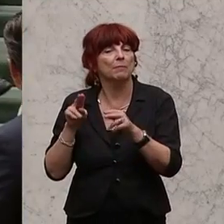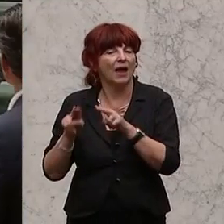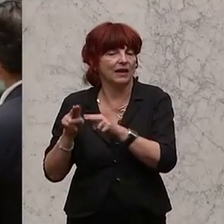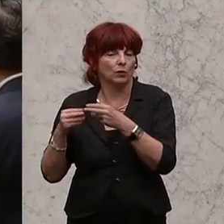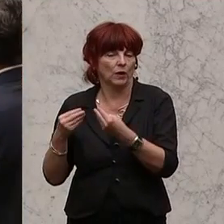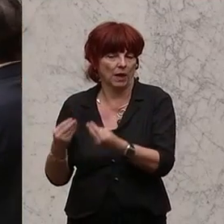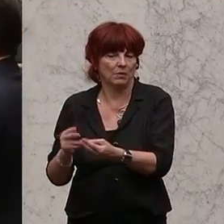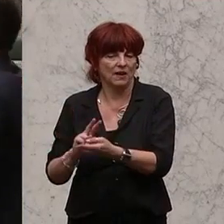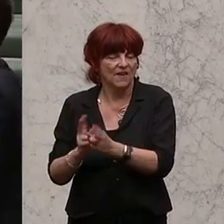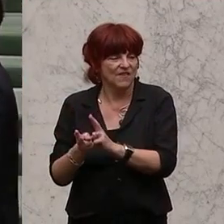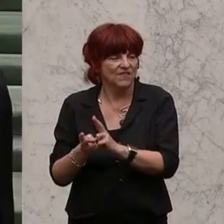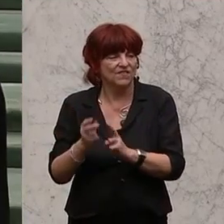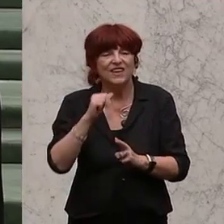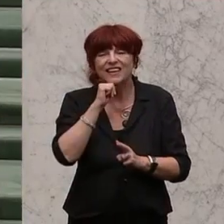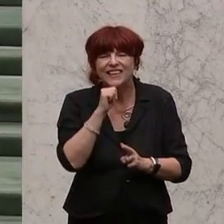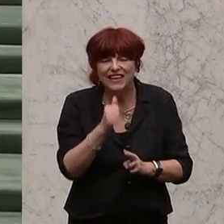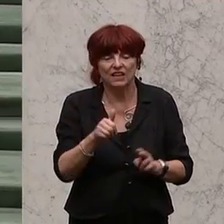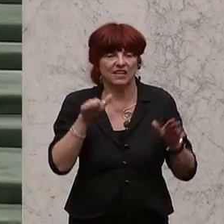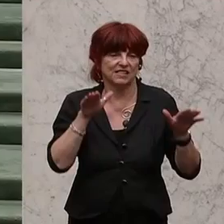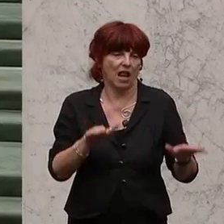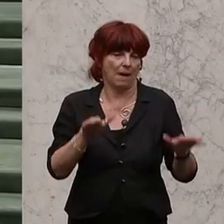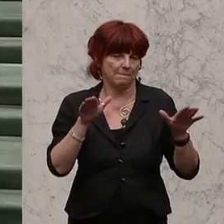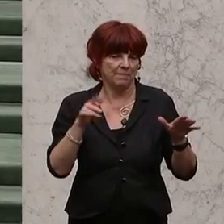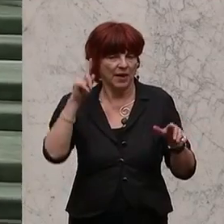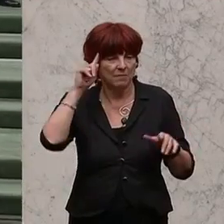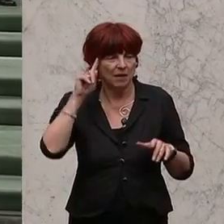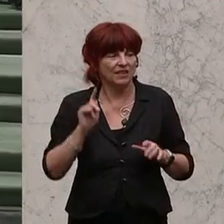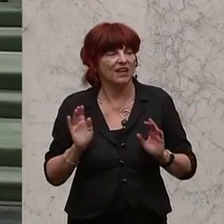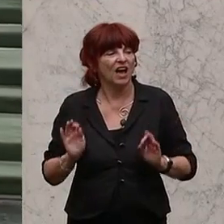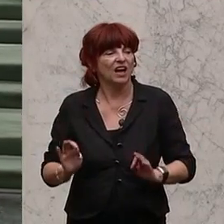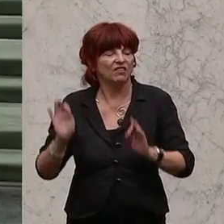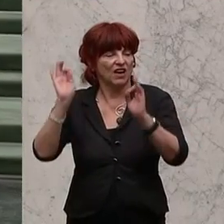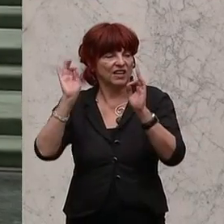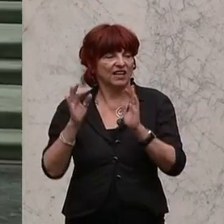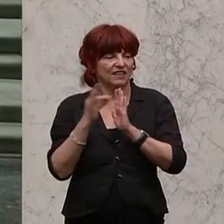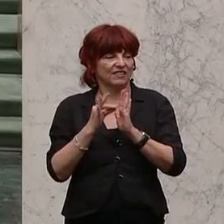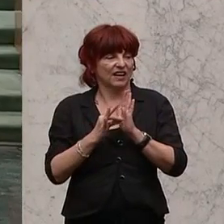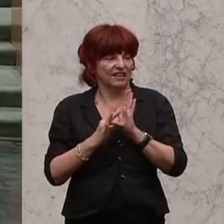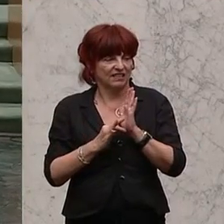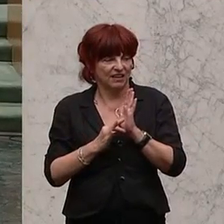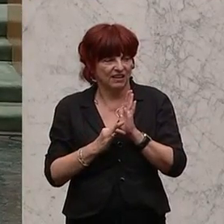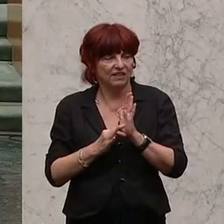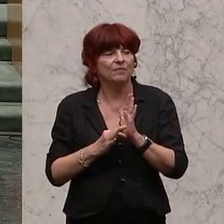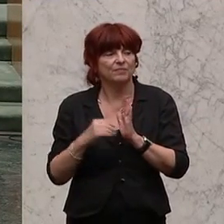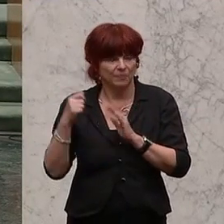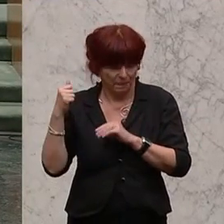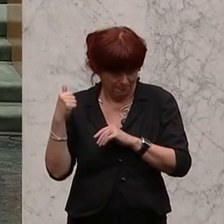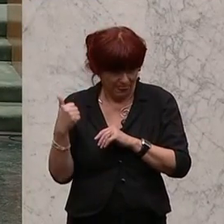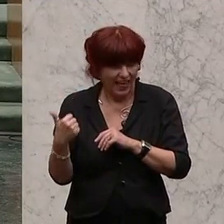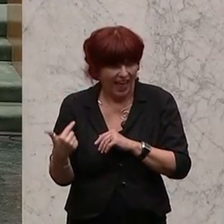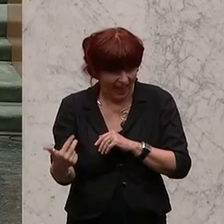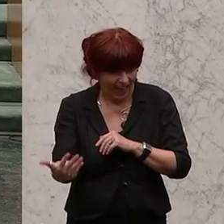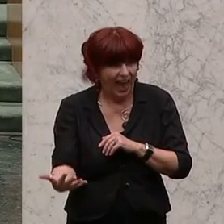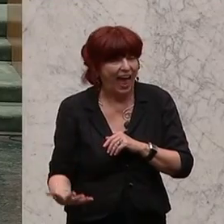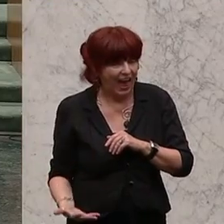islamisch sind, nämlich nach Qualitätskriterien. Das würde de facto alle islamischen Kindergärten, die tatsächlich das machen, was wir nicht wollen, nämlich